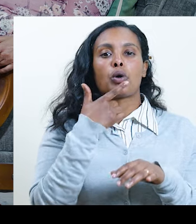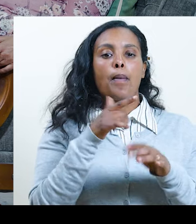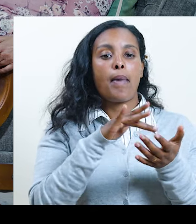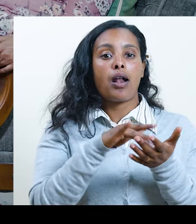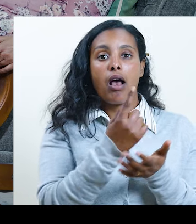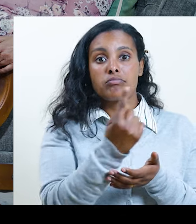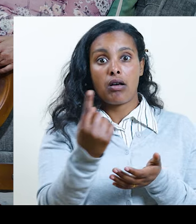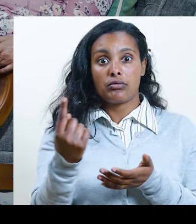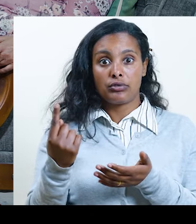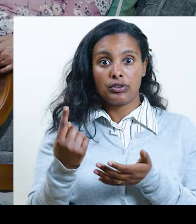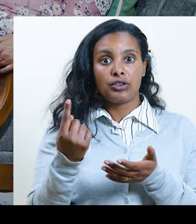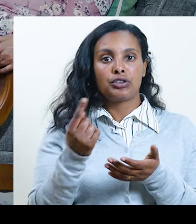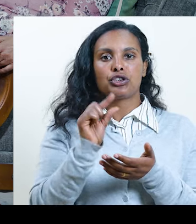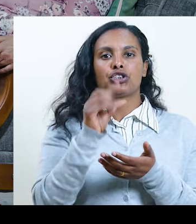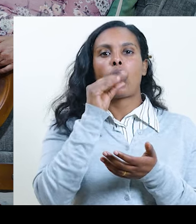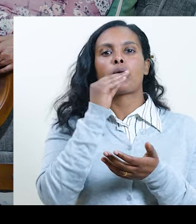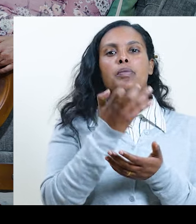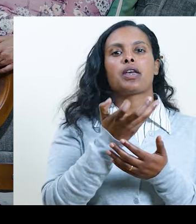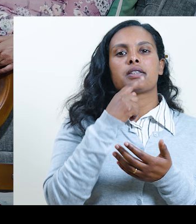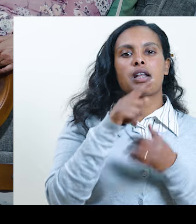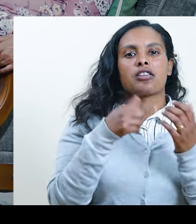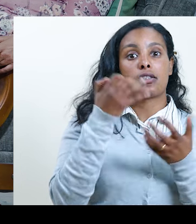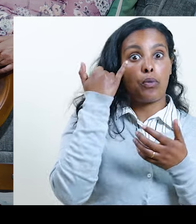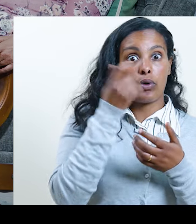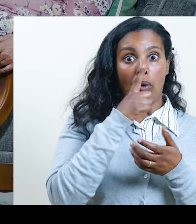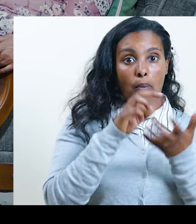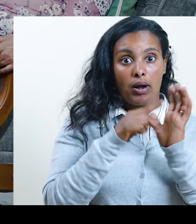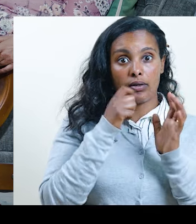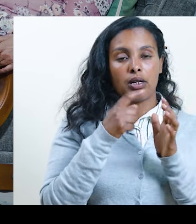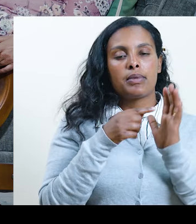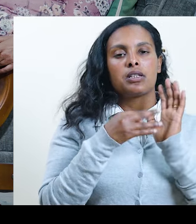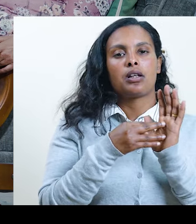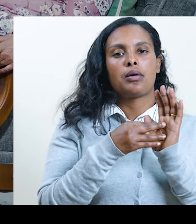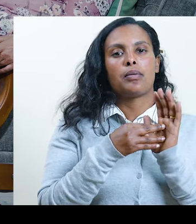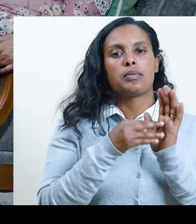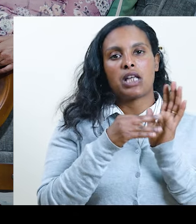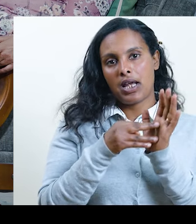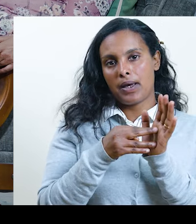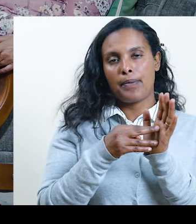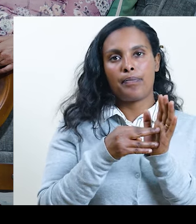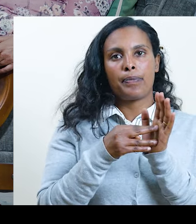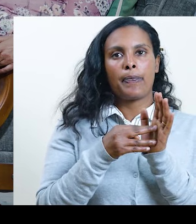ነገሮች ላይ መሀል አንዳንዱን ትንሽ እናወራበት ብዬ ስላሰብኩ፣ ለምሳሌ